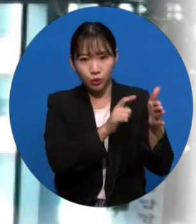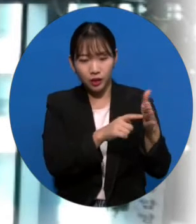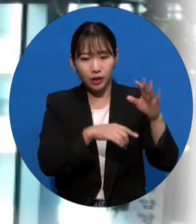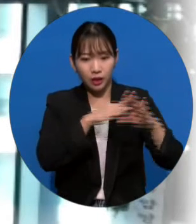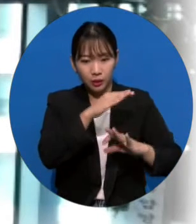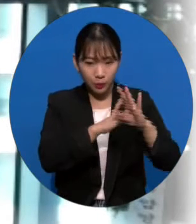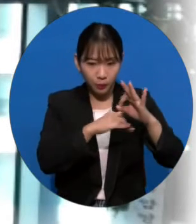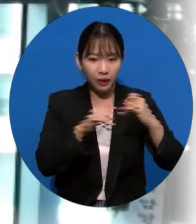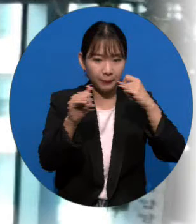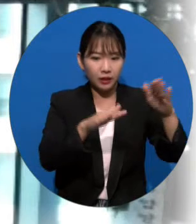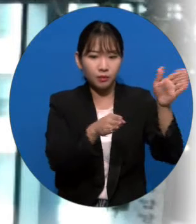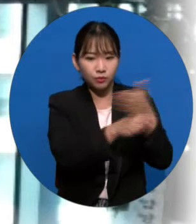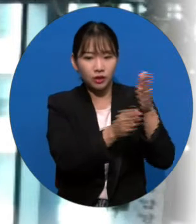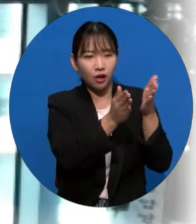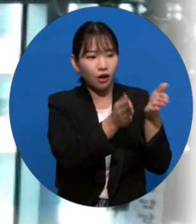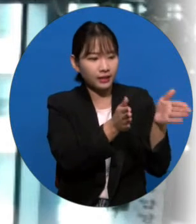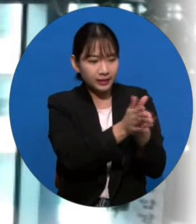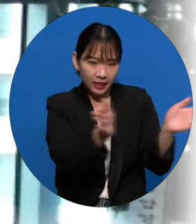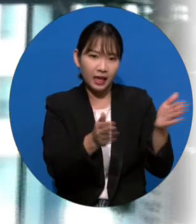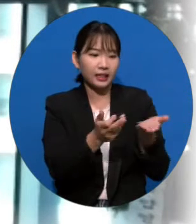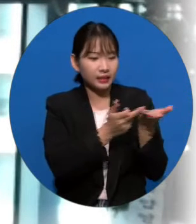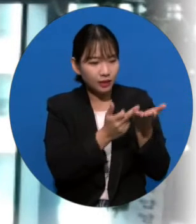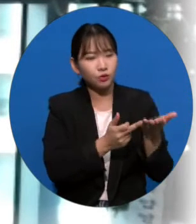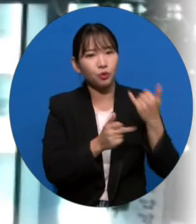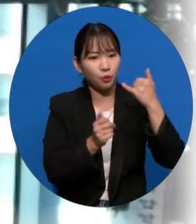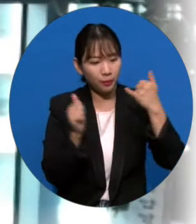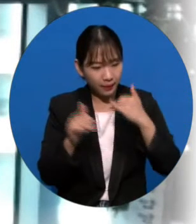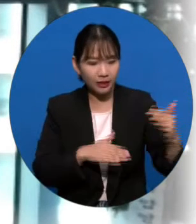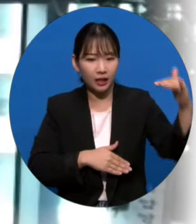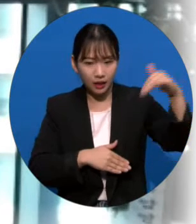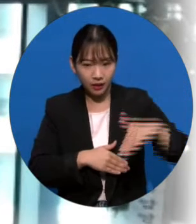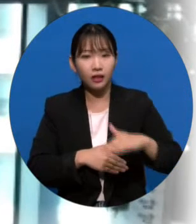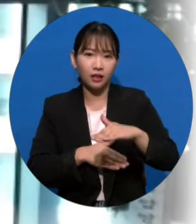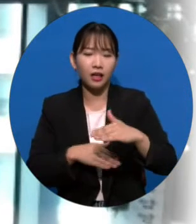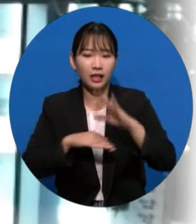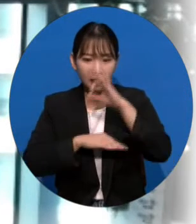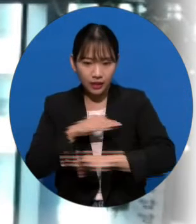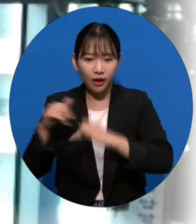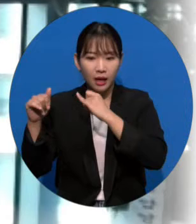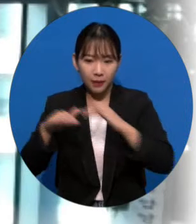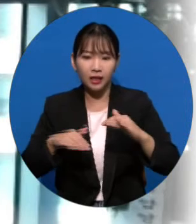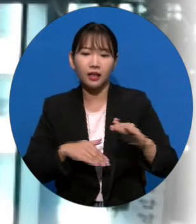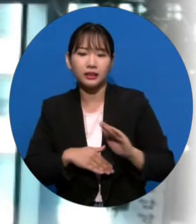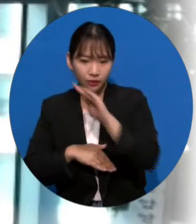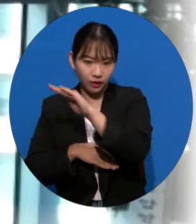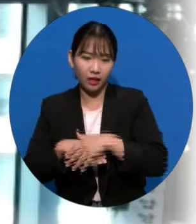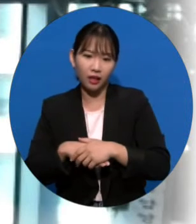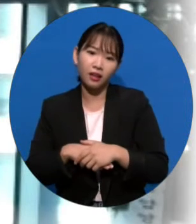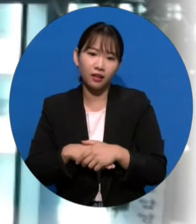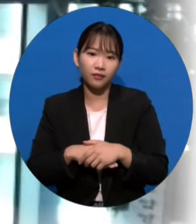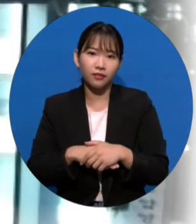동진해에서부터 시작해가지고 제주도 해협을 거쳐서 우리 서해 앞바다로 저 연평도까지 올라가거든요. 그런 회입성